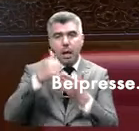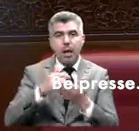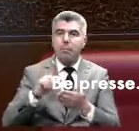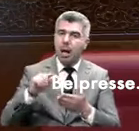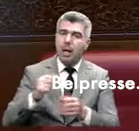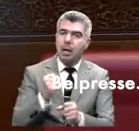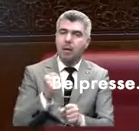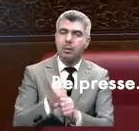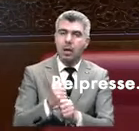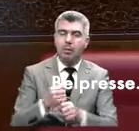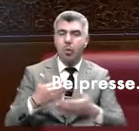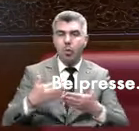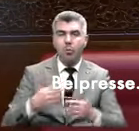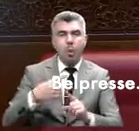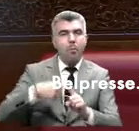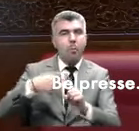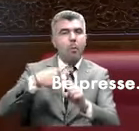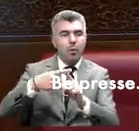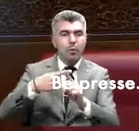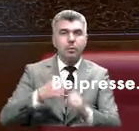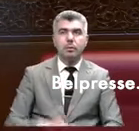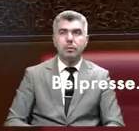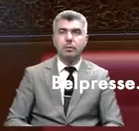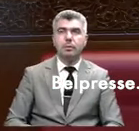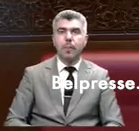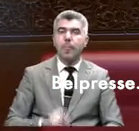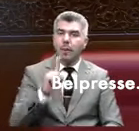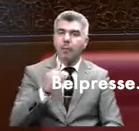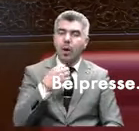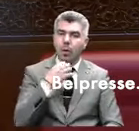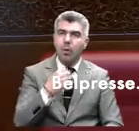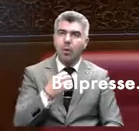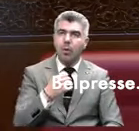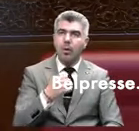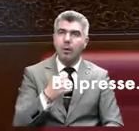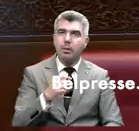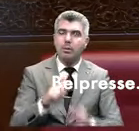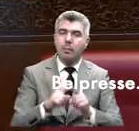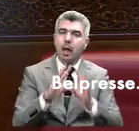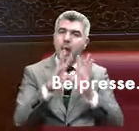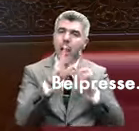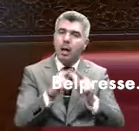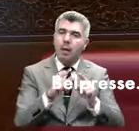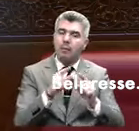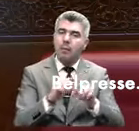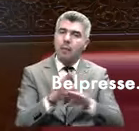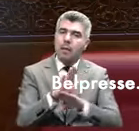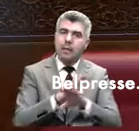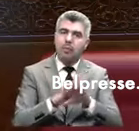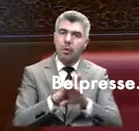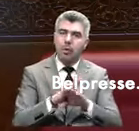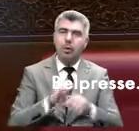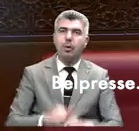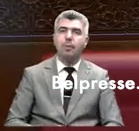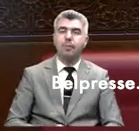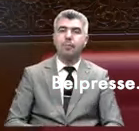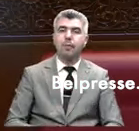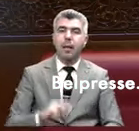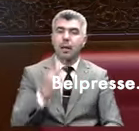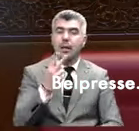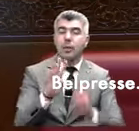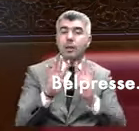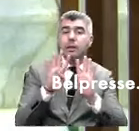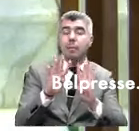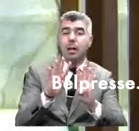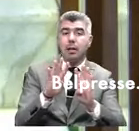وحنا خدامين اليوم باش كنزيدوا في الموارد البشريه. انما بغيت نصحح لك غير واحد الارقام. شكرا السيد الوزير. اذا سمحتي لي على الارقام، 82 حاله